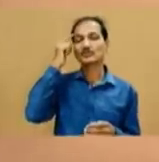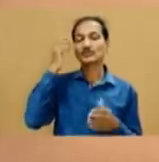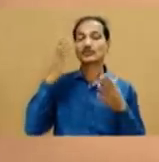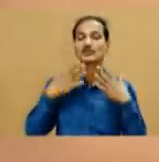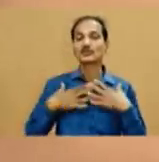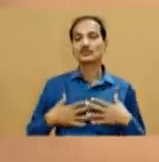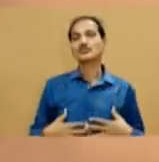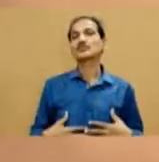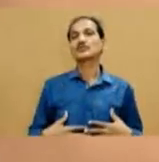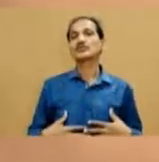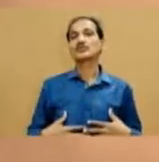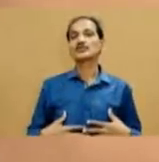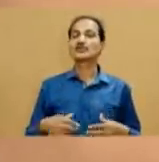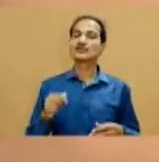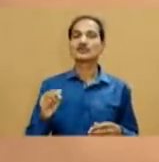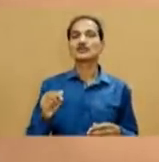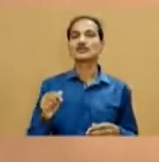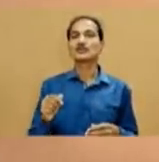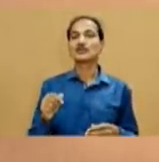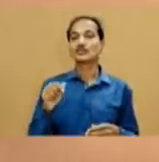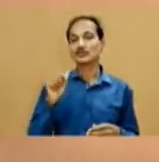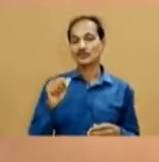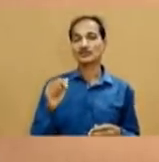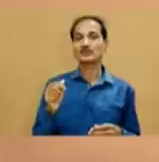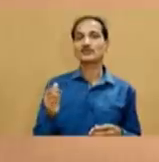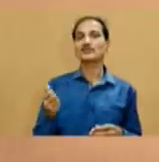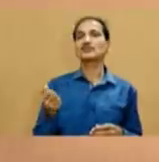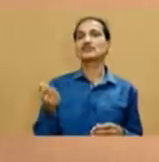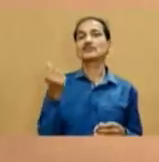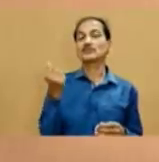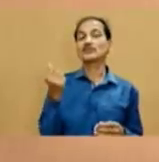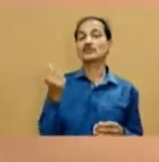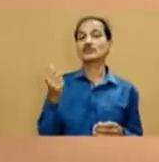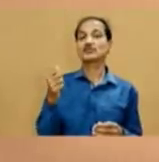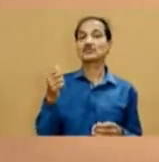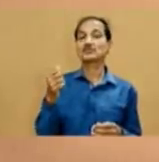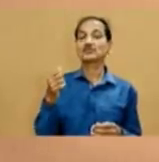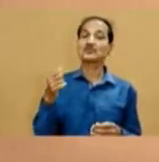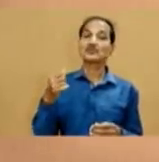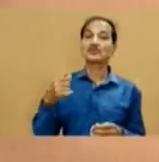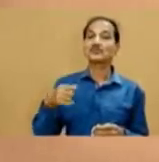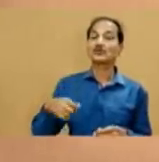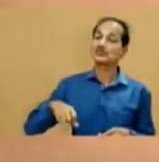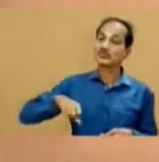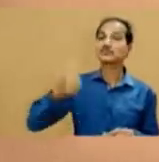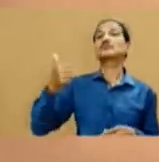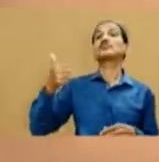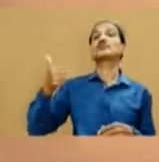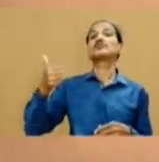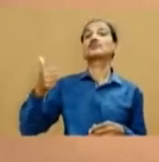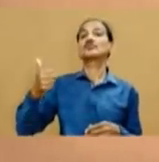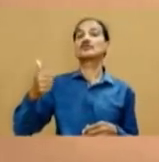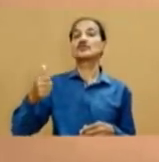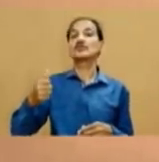ଆମେ ସଂଗ୍ରାମରେ ନିଶ୍ଚୟ ଜୟୀ ହୋଇ ବାହାରି ପାରିବା। ମନକୁ ଶାନ୍ତ ରଖନ୍ତୁ। ଦ୍ୱିତୀୟ କଥା ହେଲା,